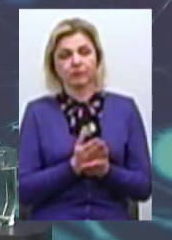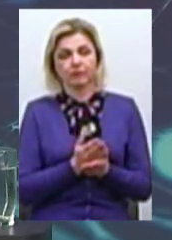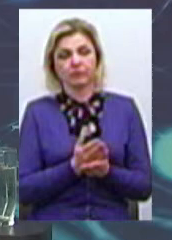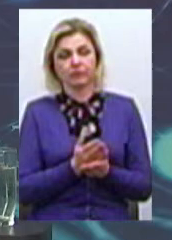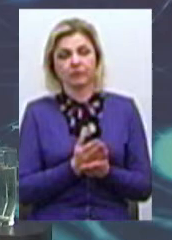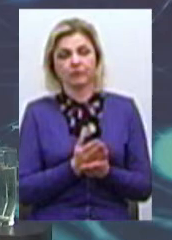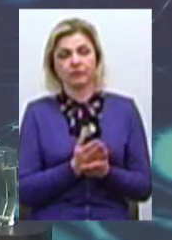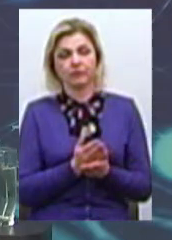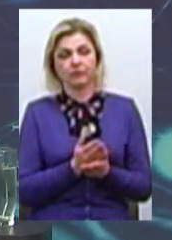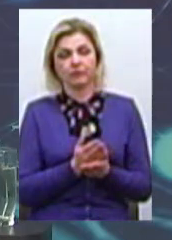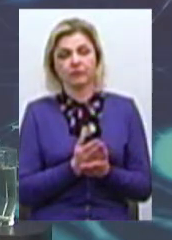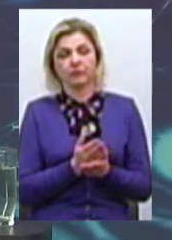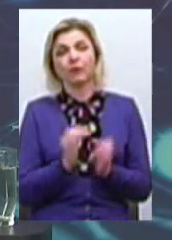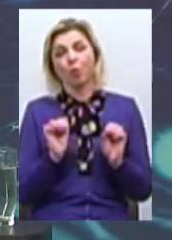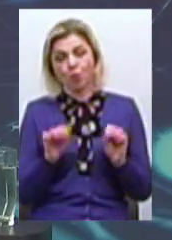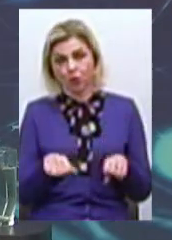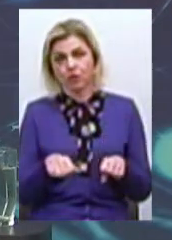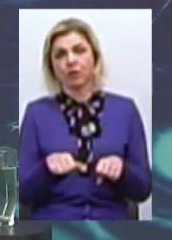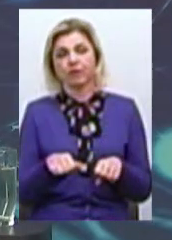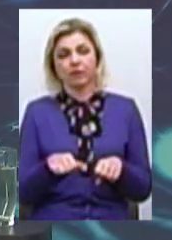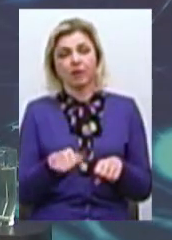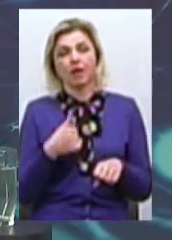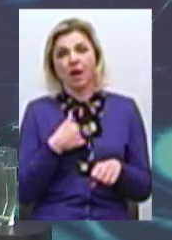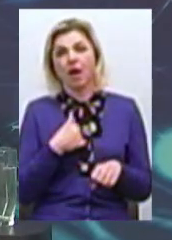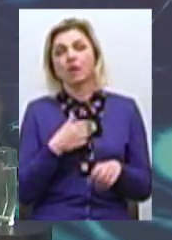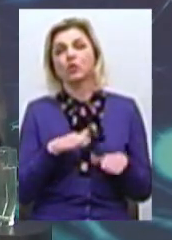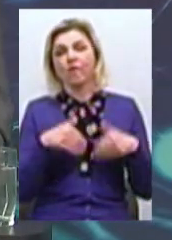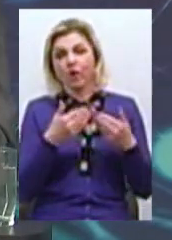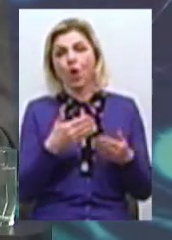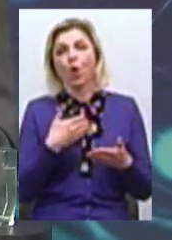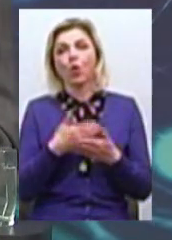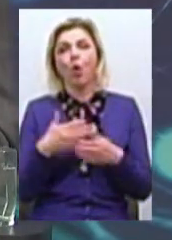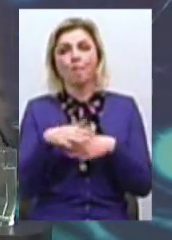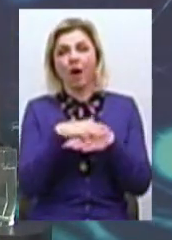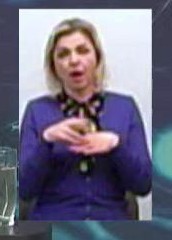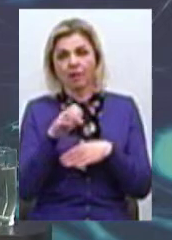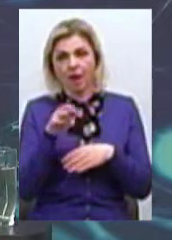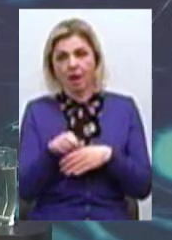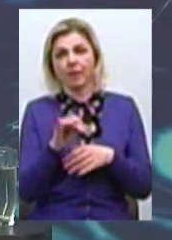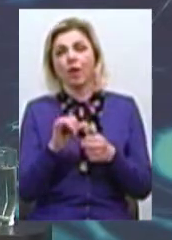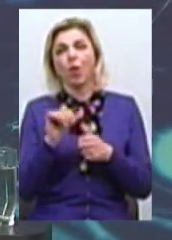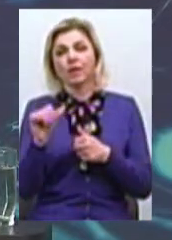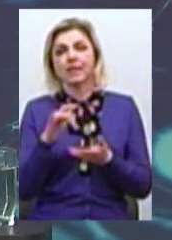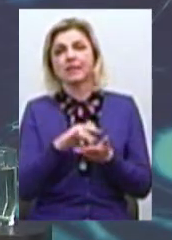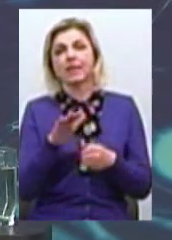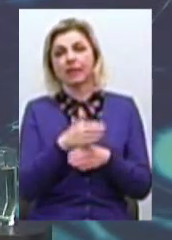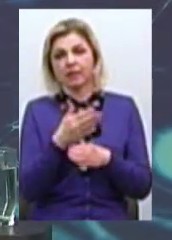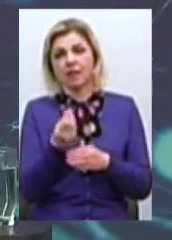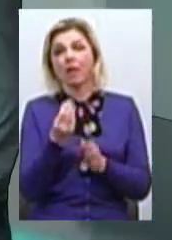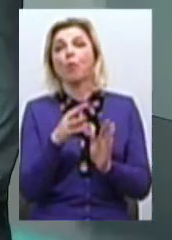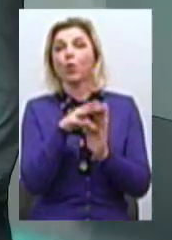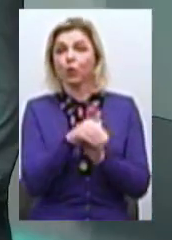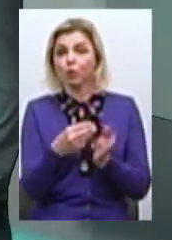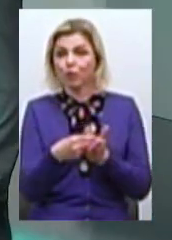не знаю всі процедури, але можна, і я б радив би громадам і окремим територіальним сьогодні децентралізація, закладати в